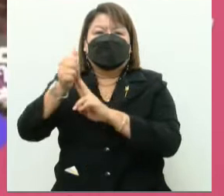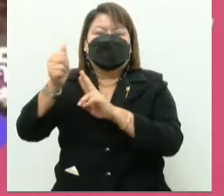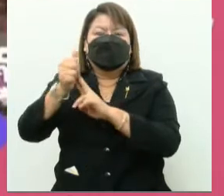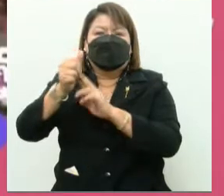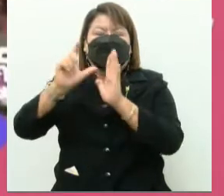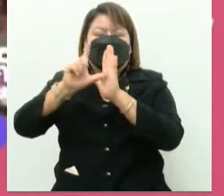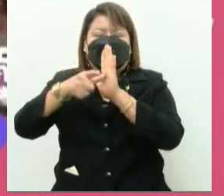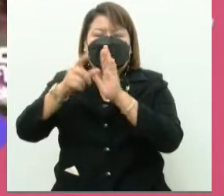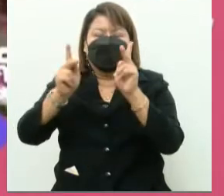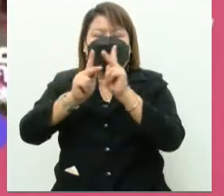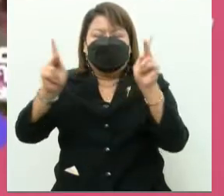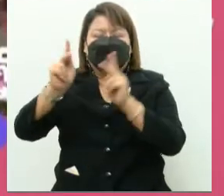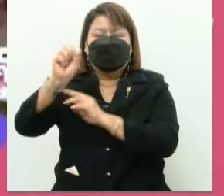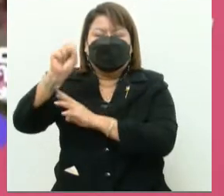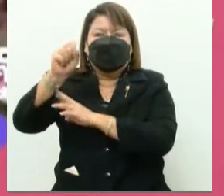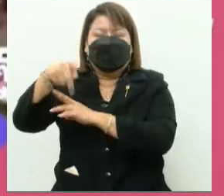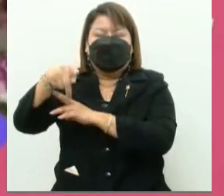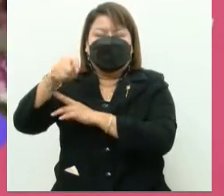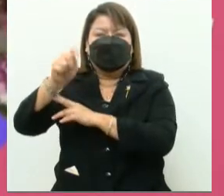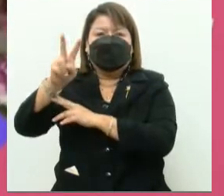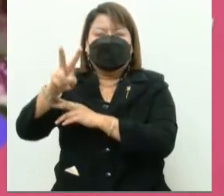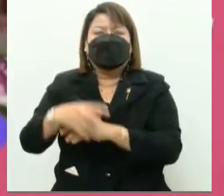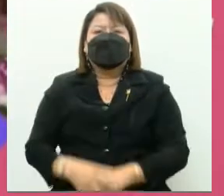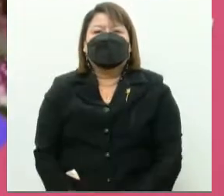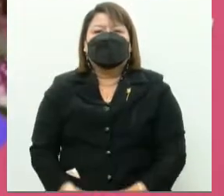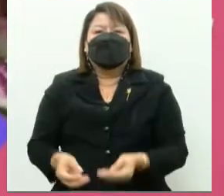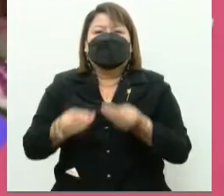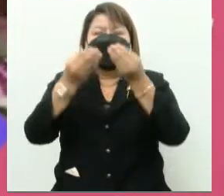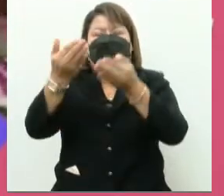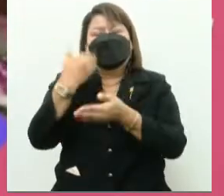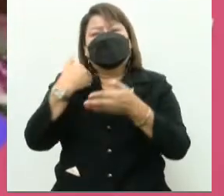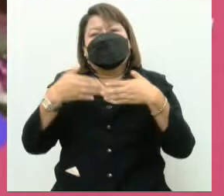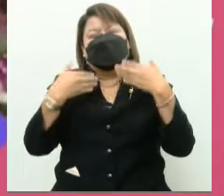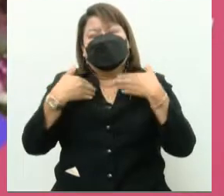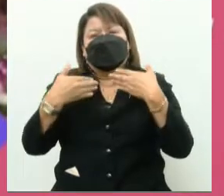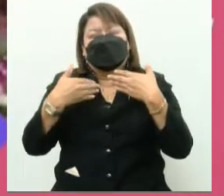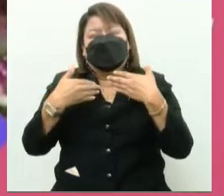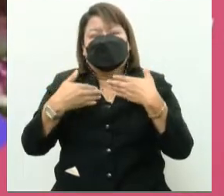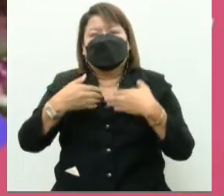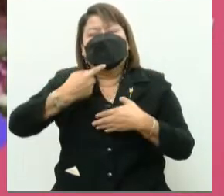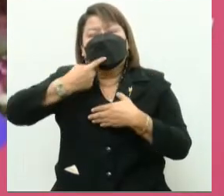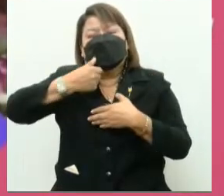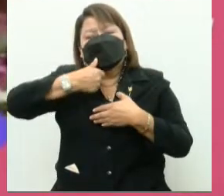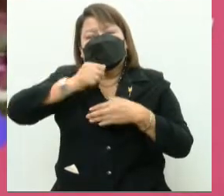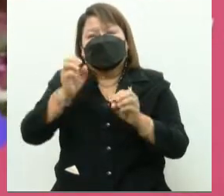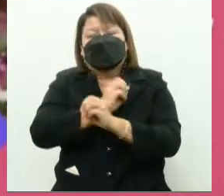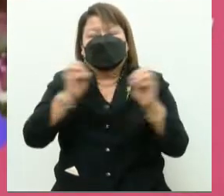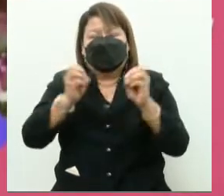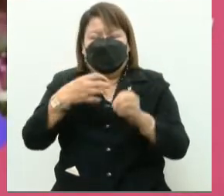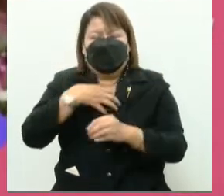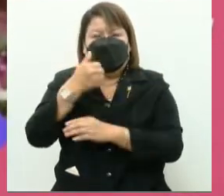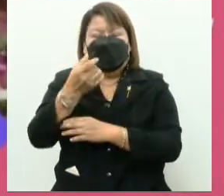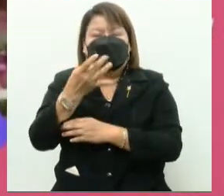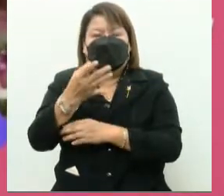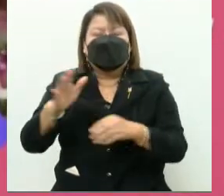คณะกรรมการการศึกษาขั้นพื้นฐาน ขอให้มีความสุขปราศจากทุกภัยปรารถนาสิ่งใดให้ส